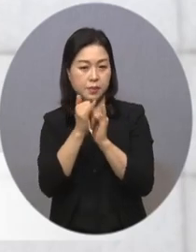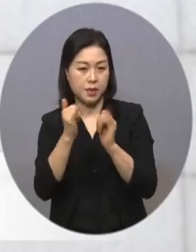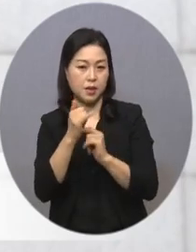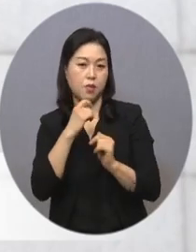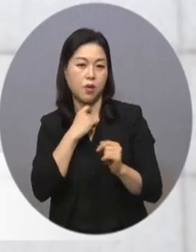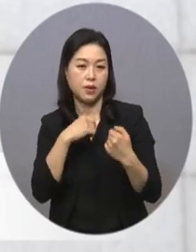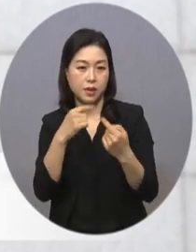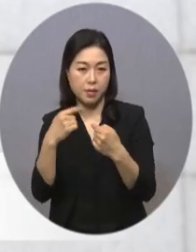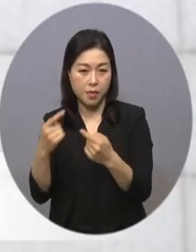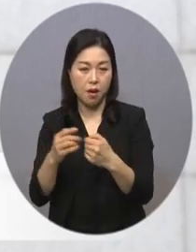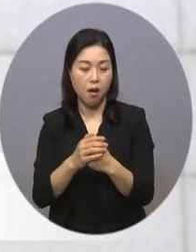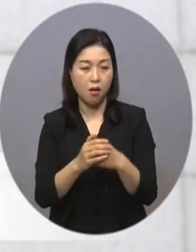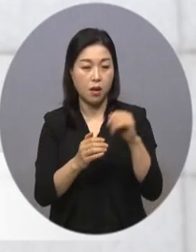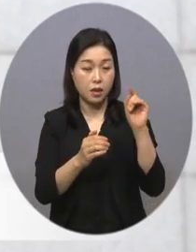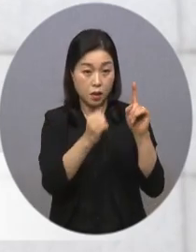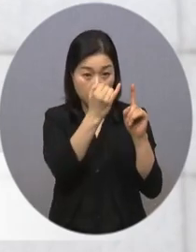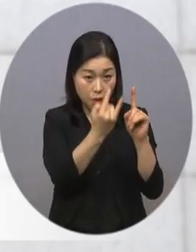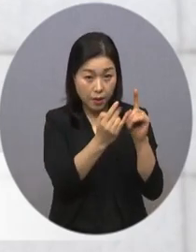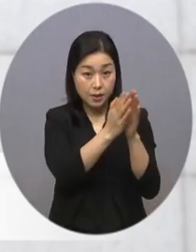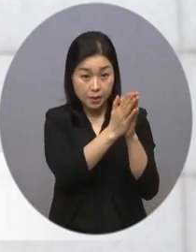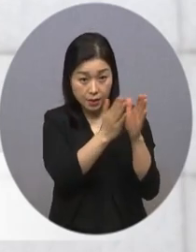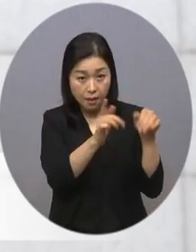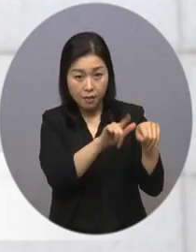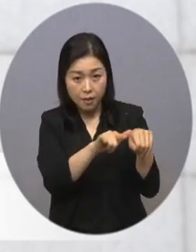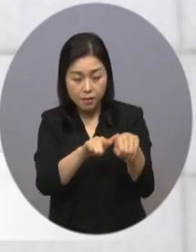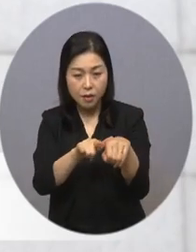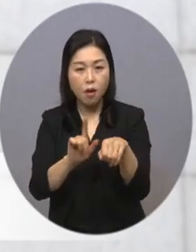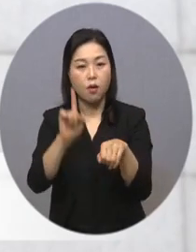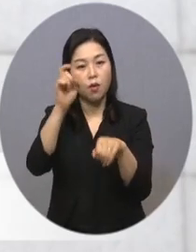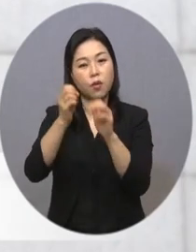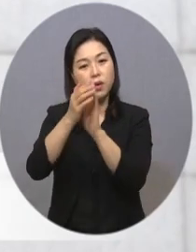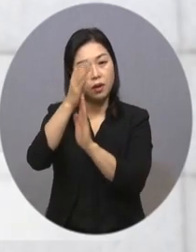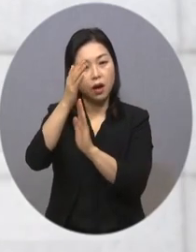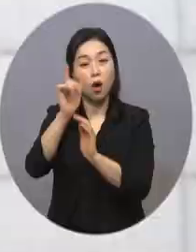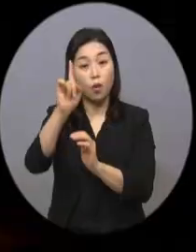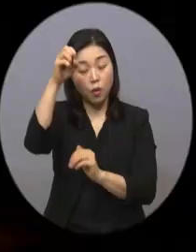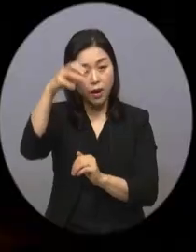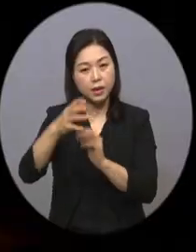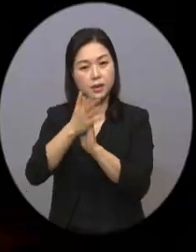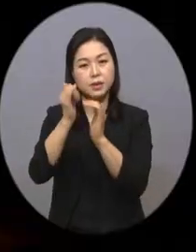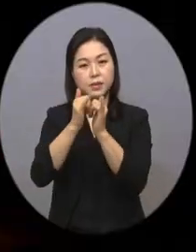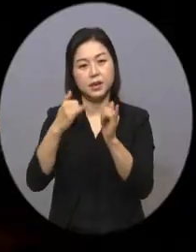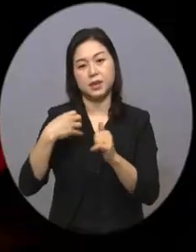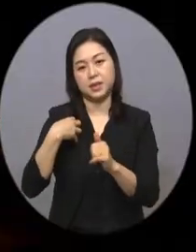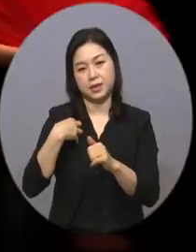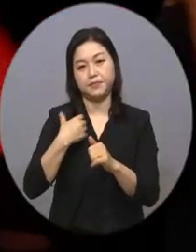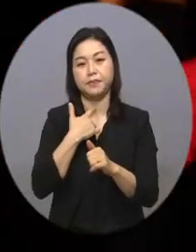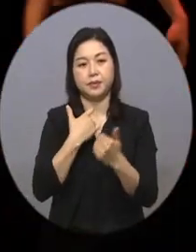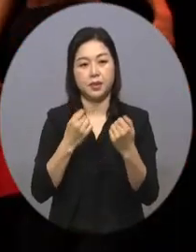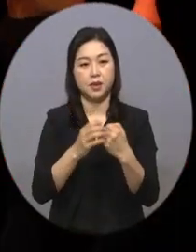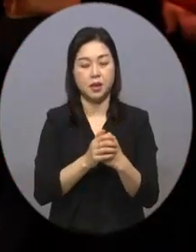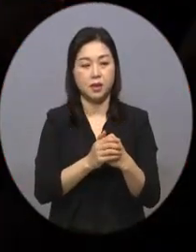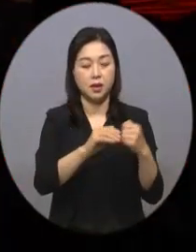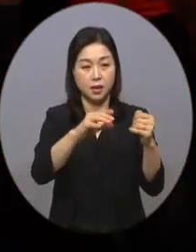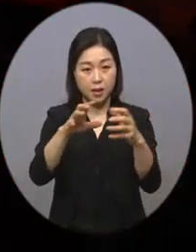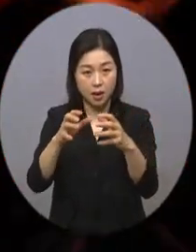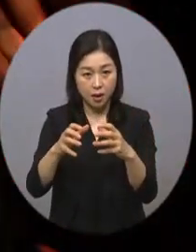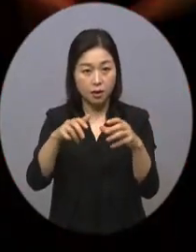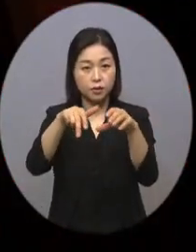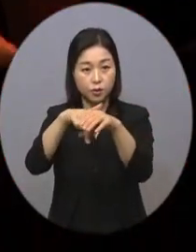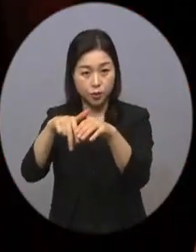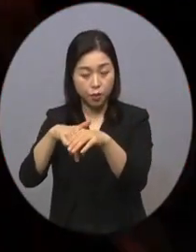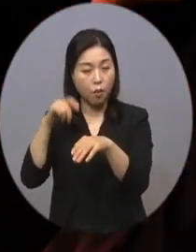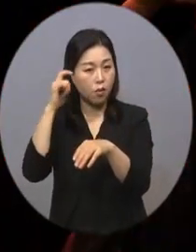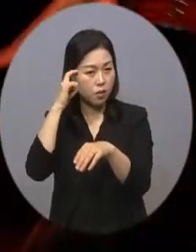해서 1회 뿌리를 내려서 고양 시민들이 주도가 된 그러한 국제무용제인 거죠. 국경, 종교,